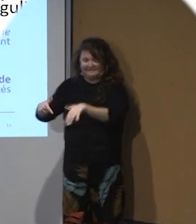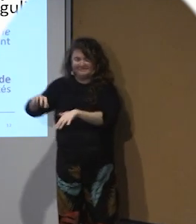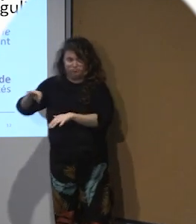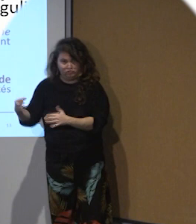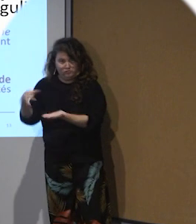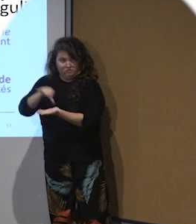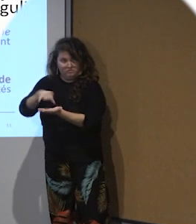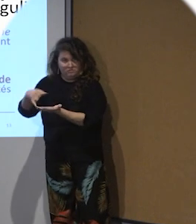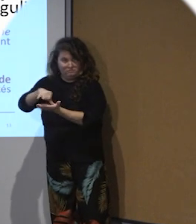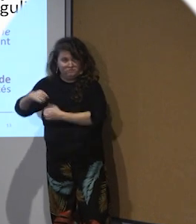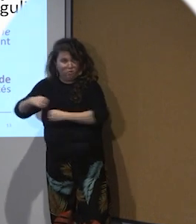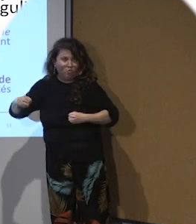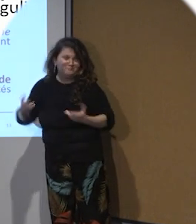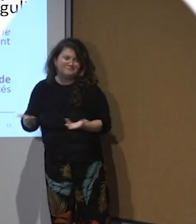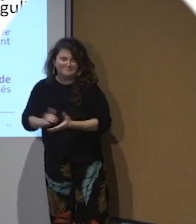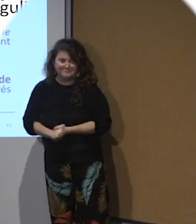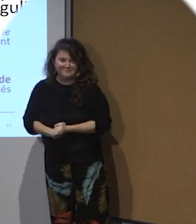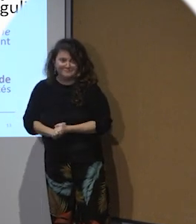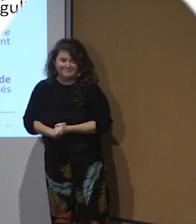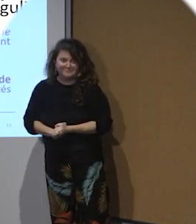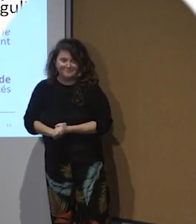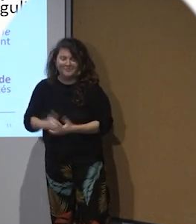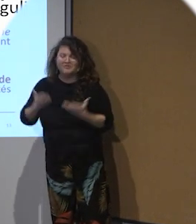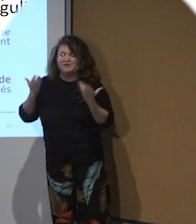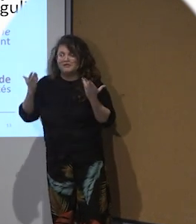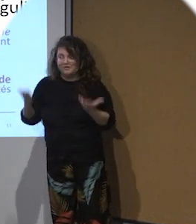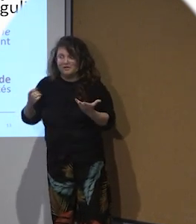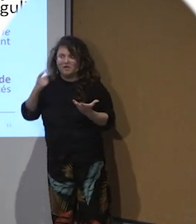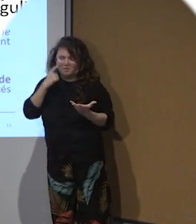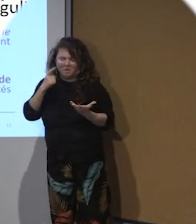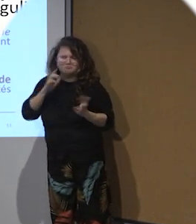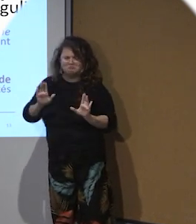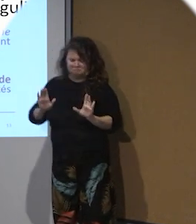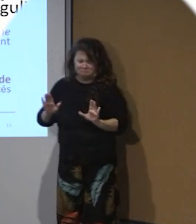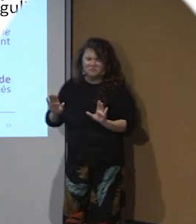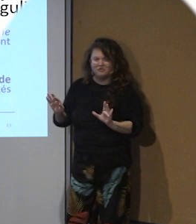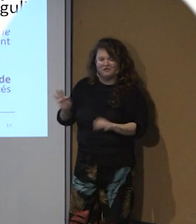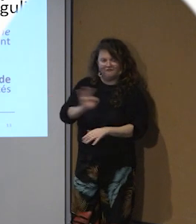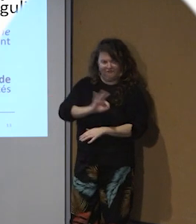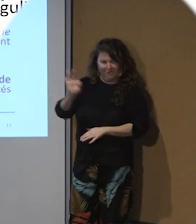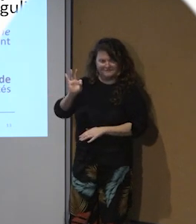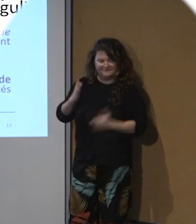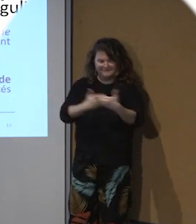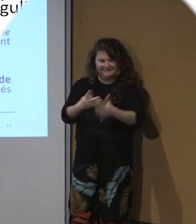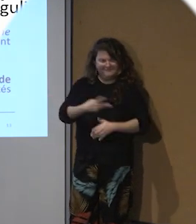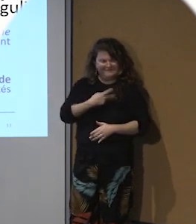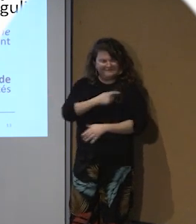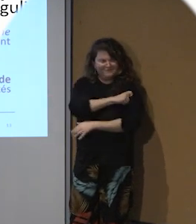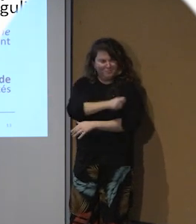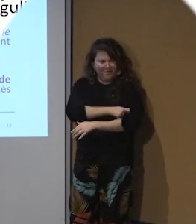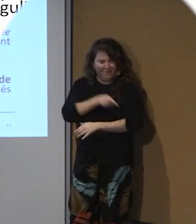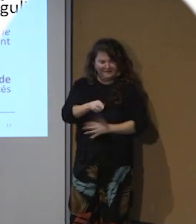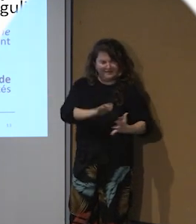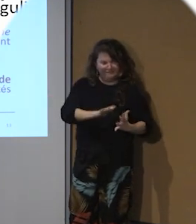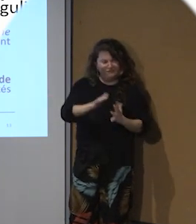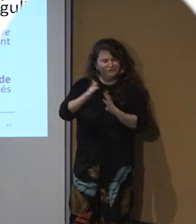En France, à ces constats de santé, on note une réelle évolution au sein de la médecine du sport où va se développer la médecine de